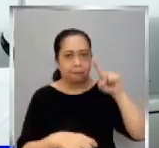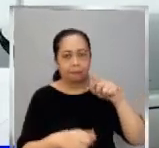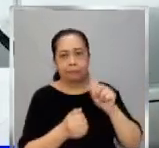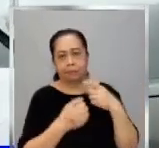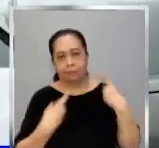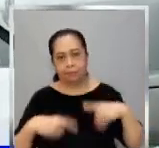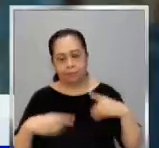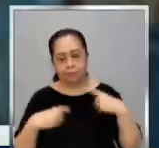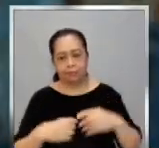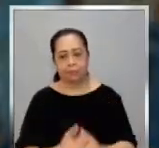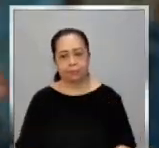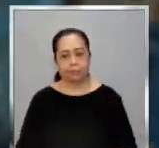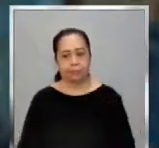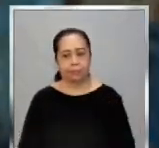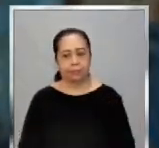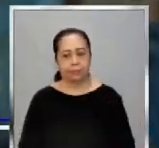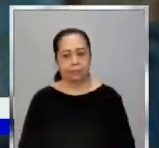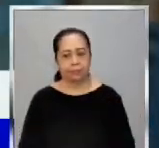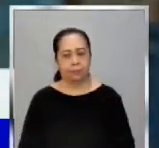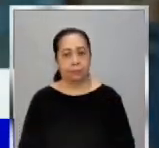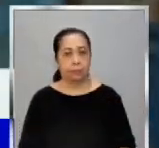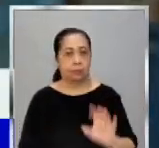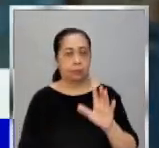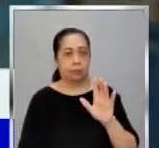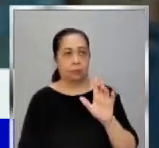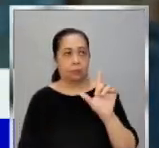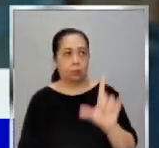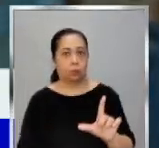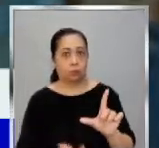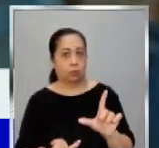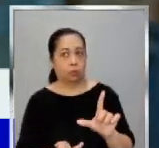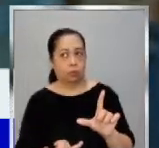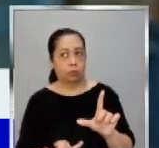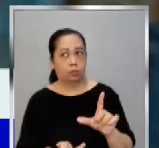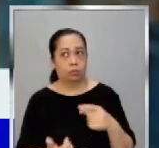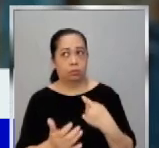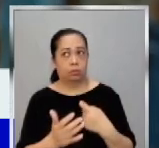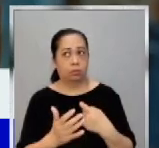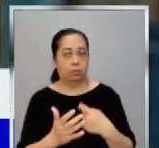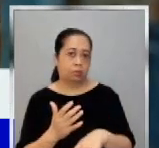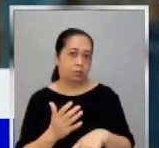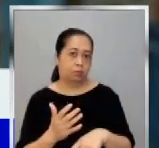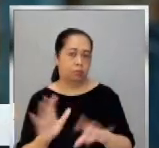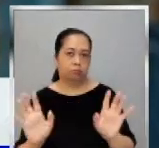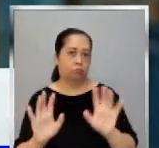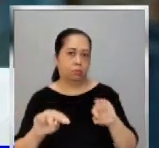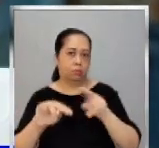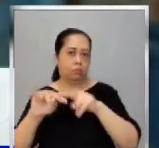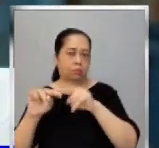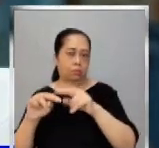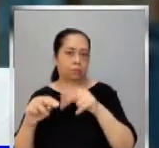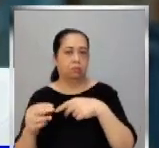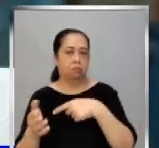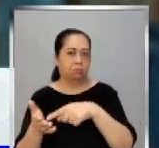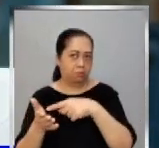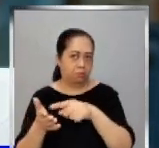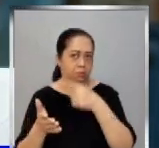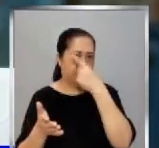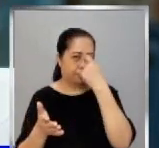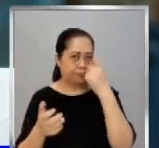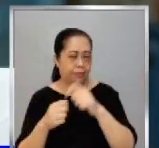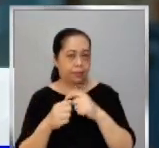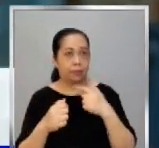Kung bumaba ngayon ang presyo, hindi ako magtataas. Kasi po ang plano